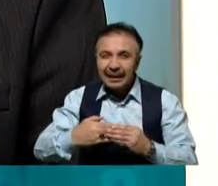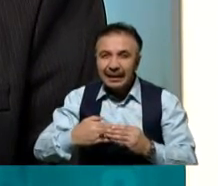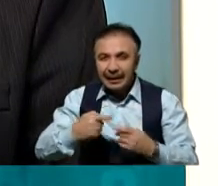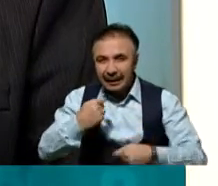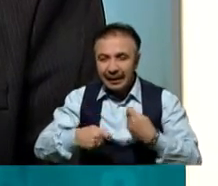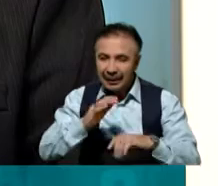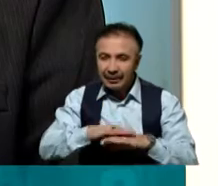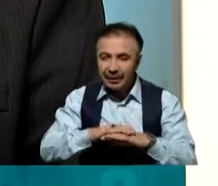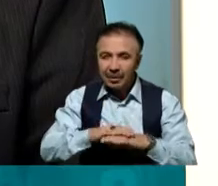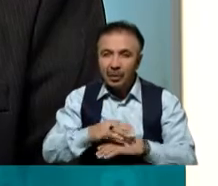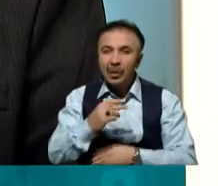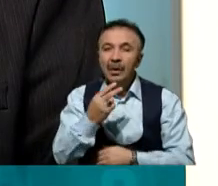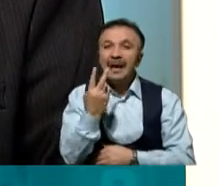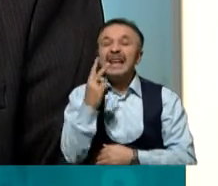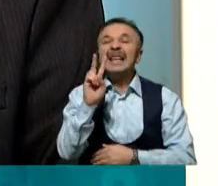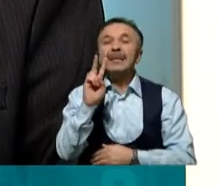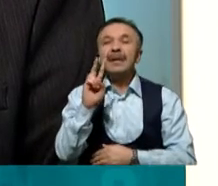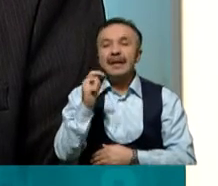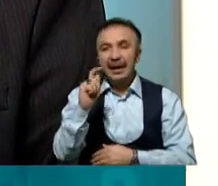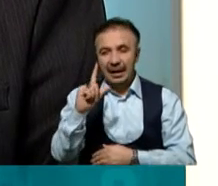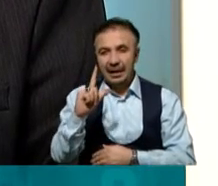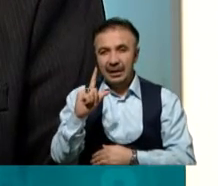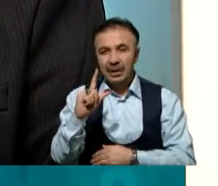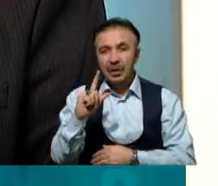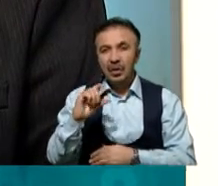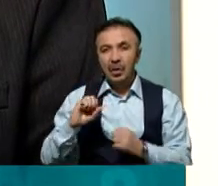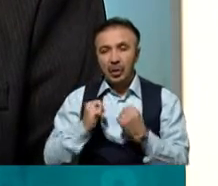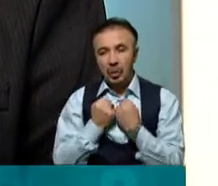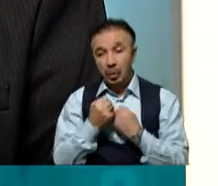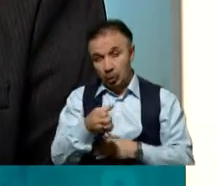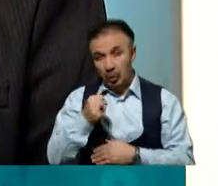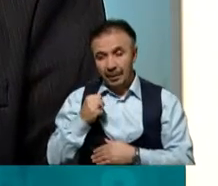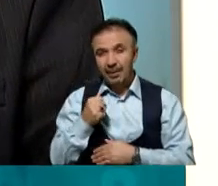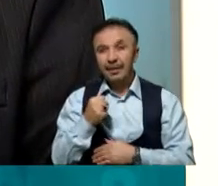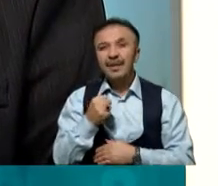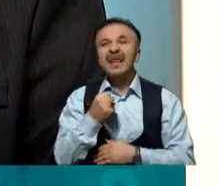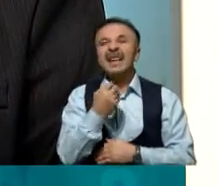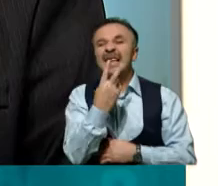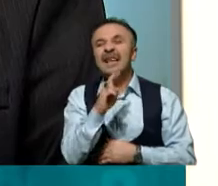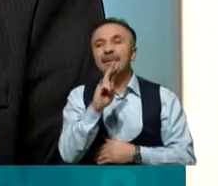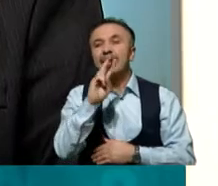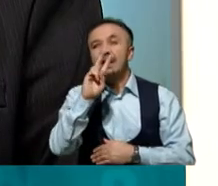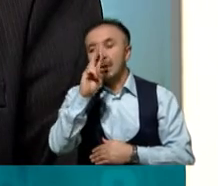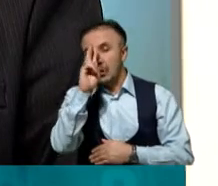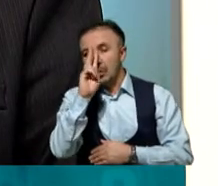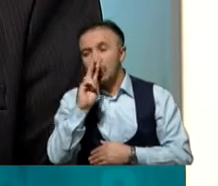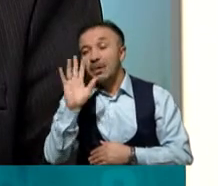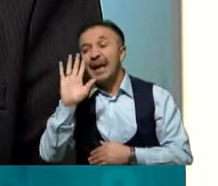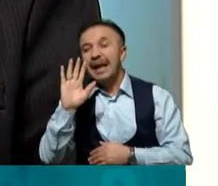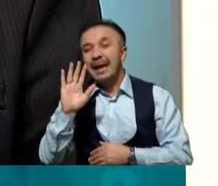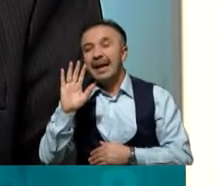liralık buzdolabını 2250 liraya mal ediyor, satıyor. Hasankale'deki bizim